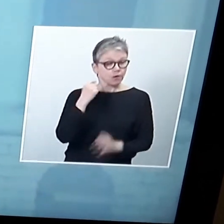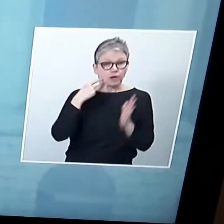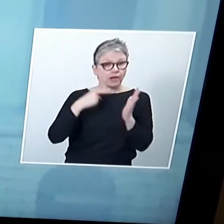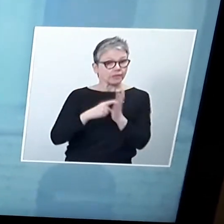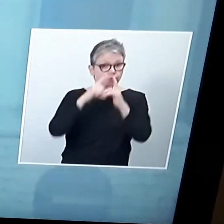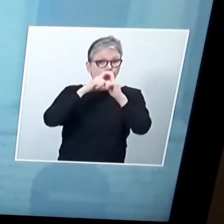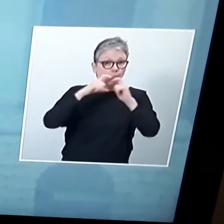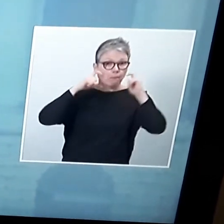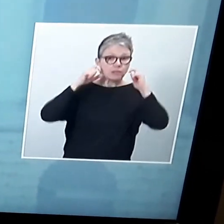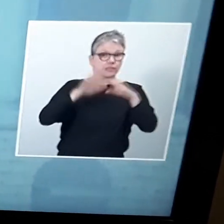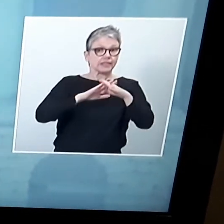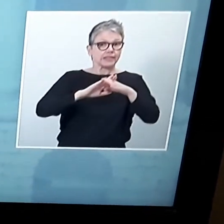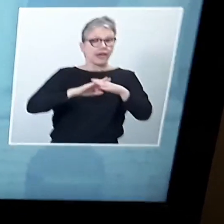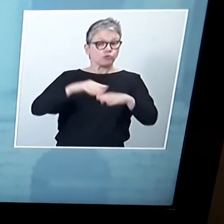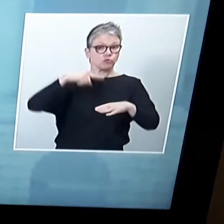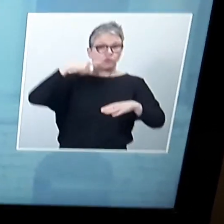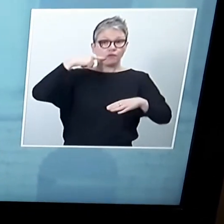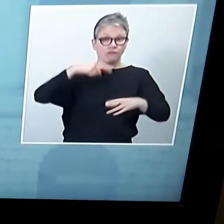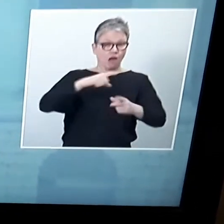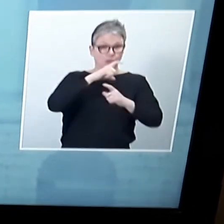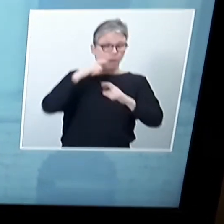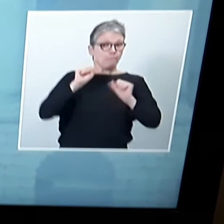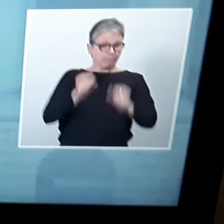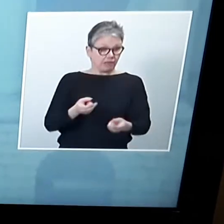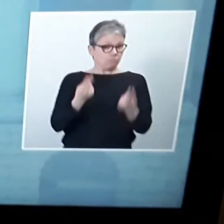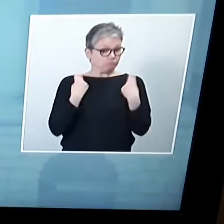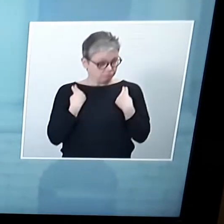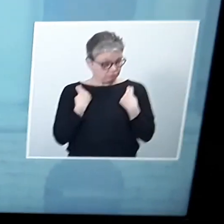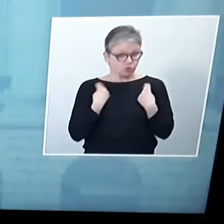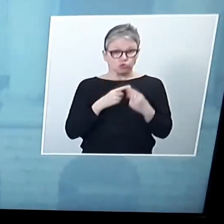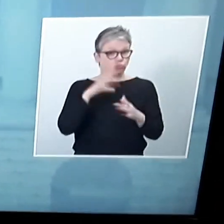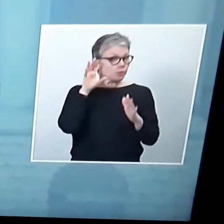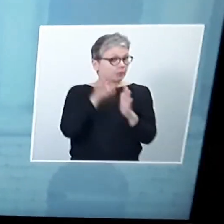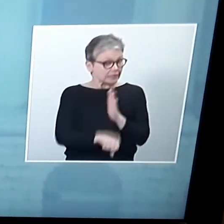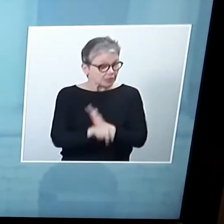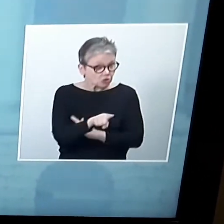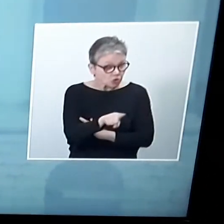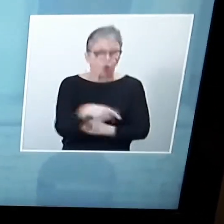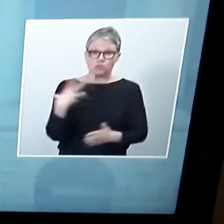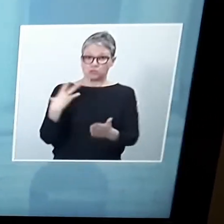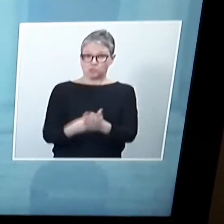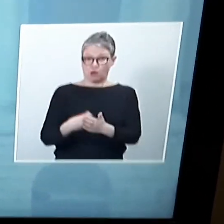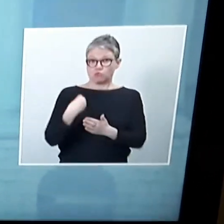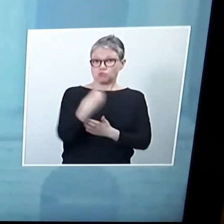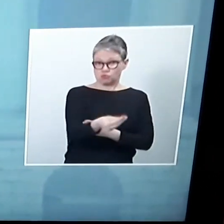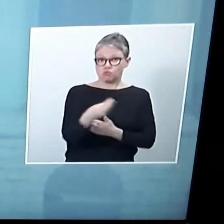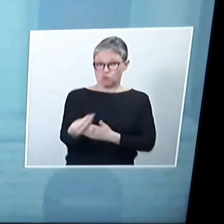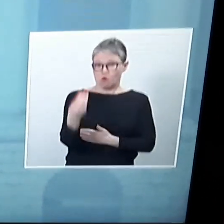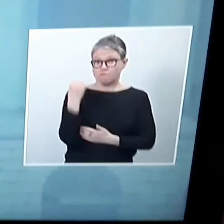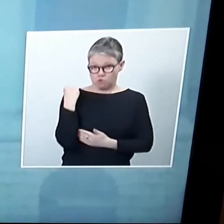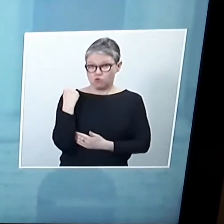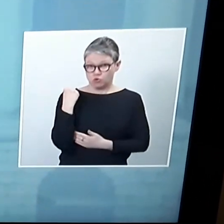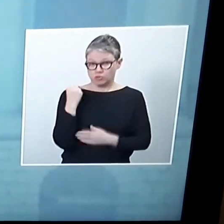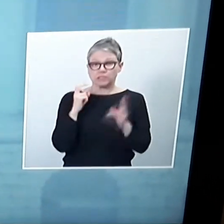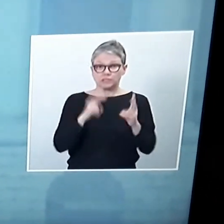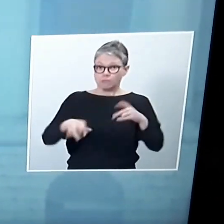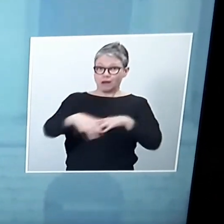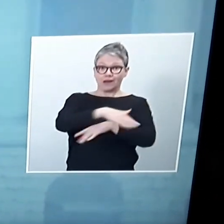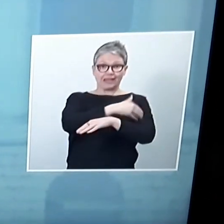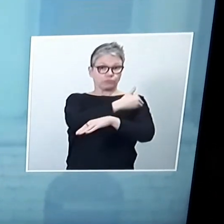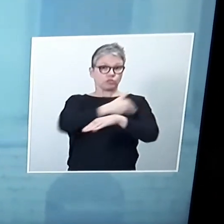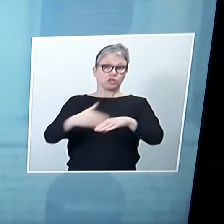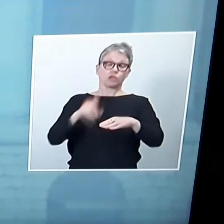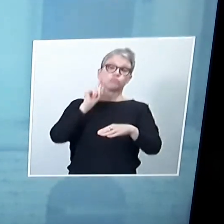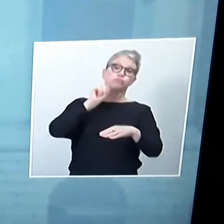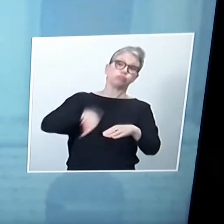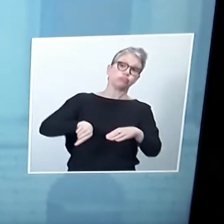maskin käyttövelvoitteen rikkomisesta määrätä sakkoja ja yhtä lailla myös liikkumisrajoitusten rikkomisesta määrätä